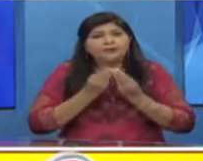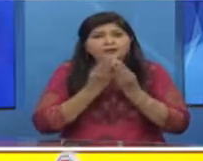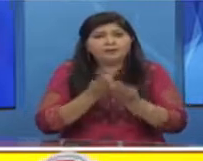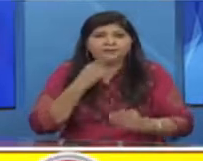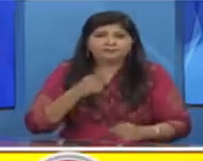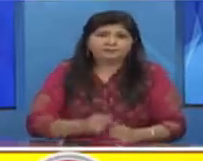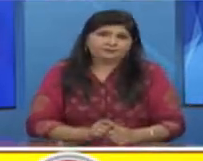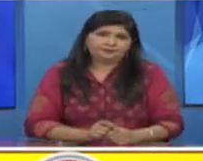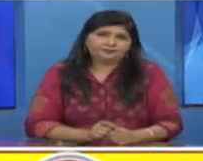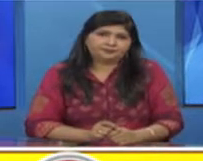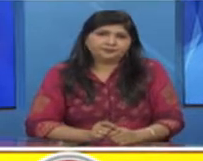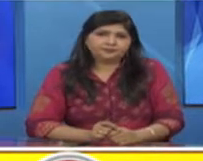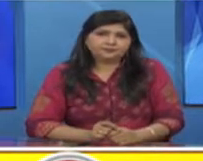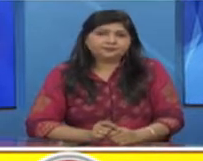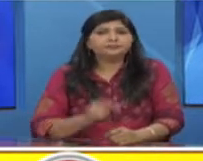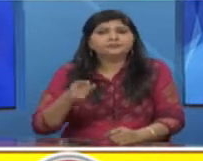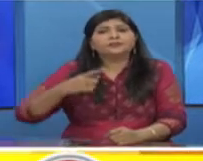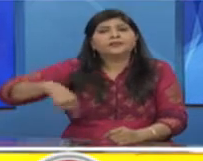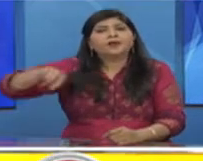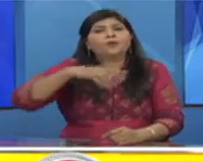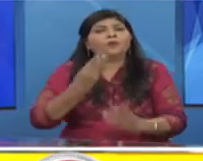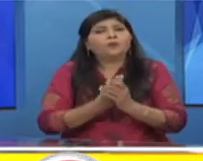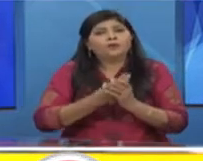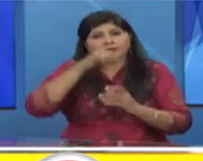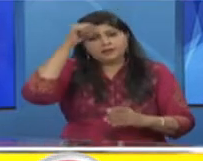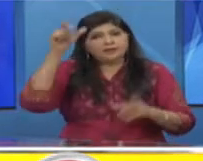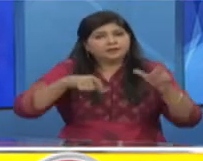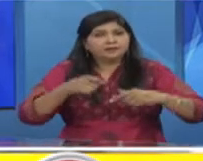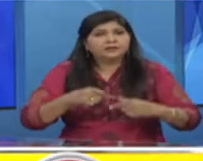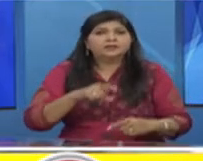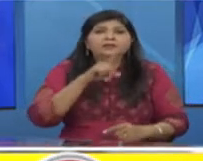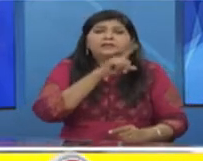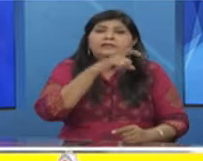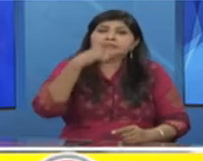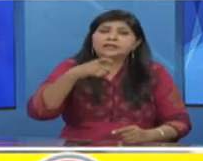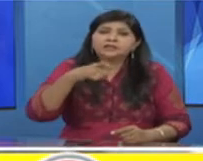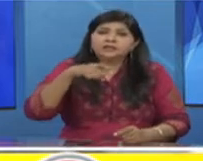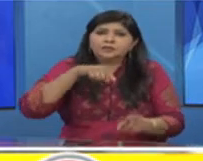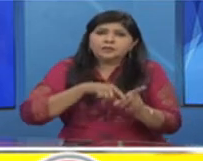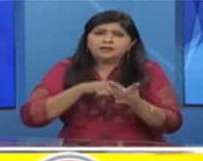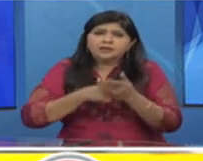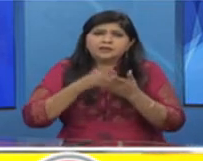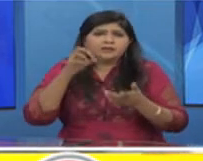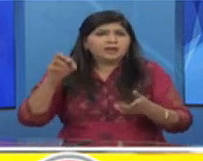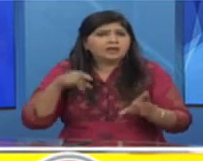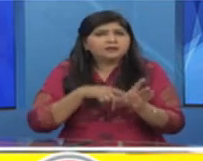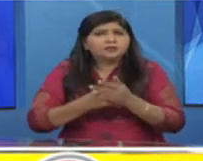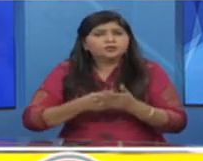है। मेरे प्यारे देशवासियों, 17वीं शताब्दी की एक सुप्रसिद्ध